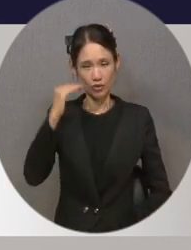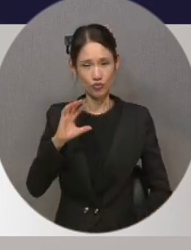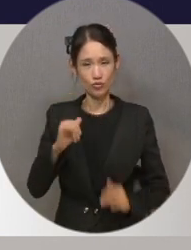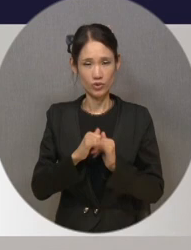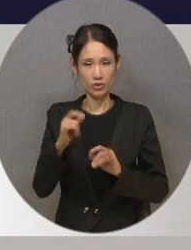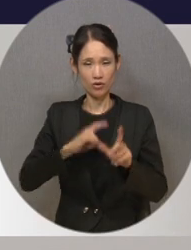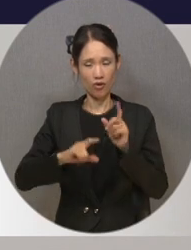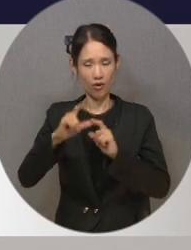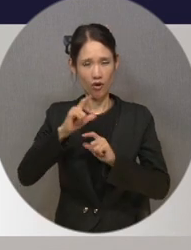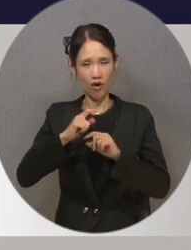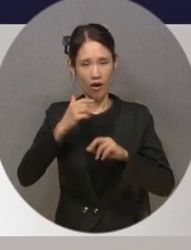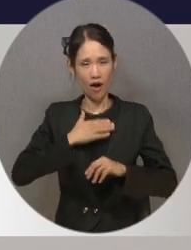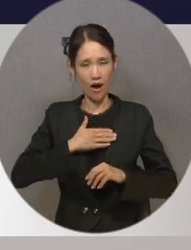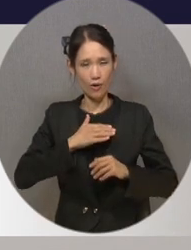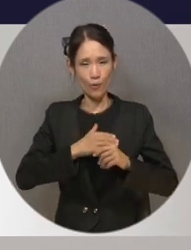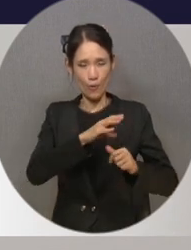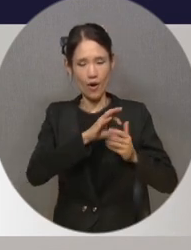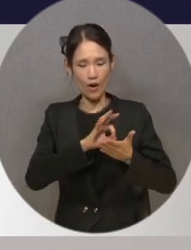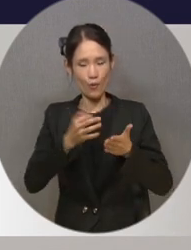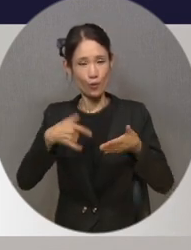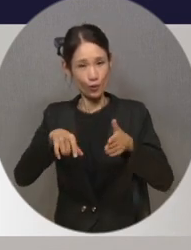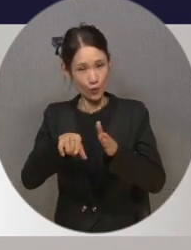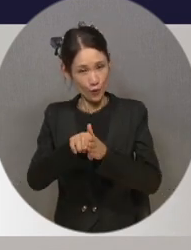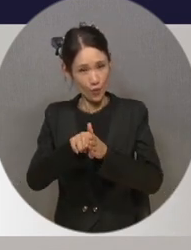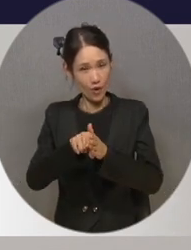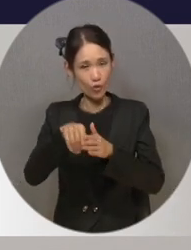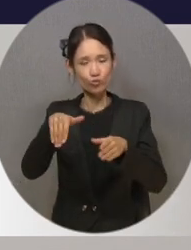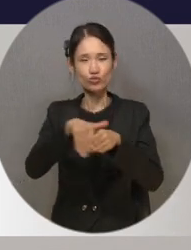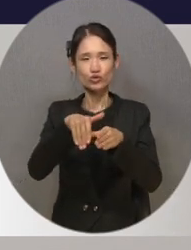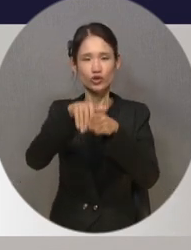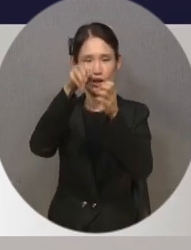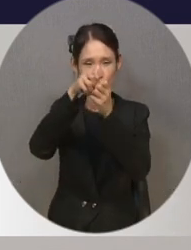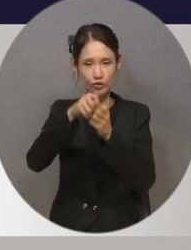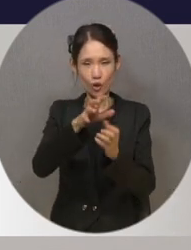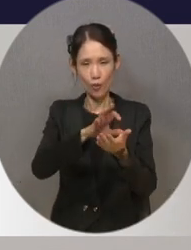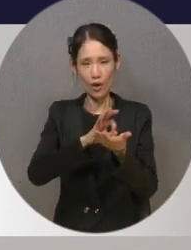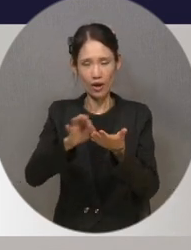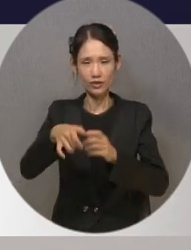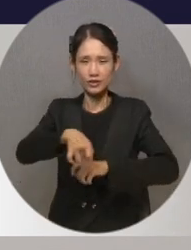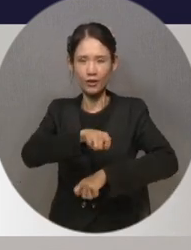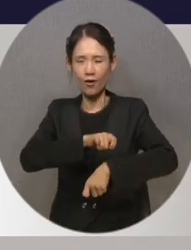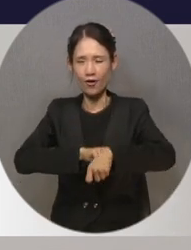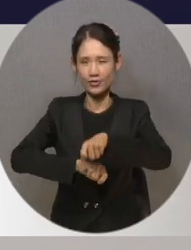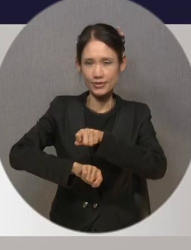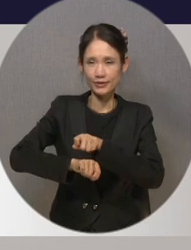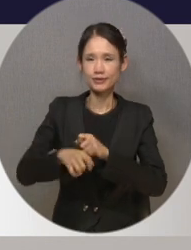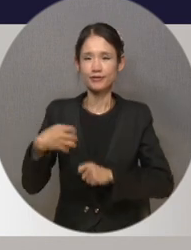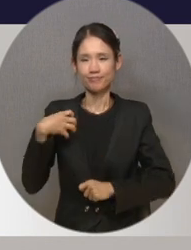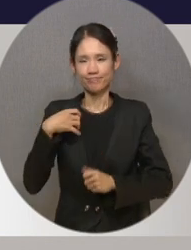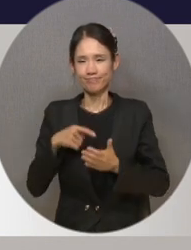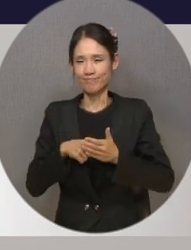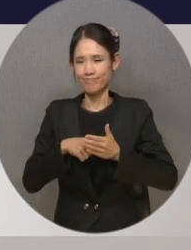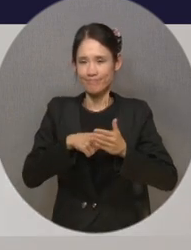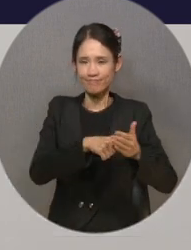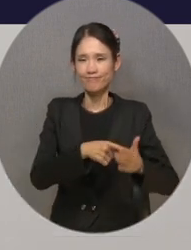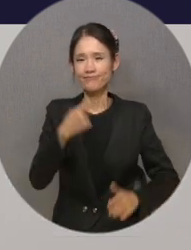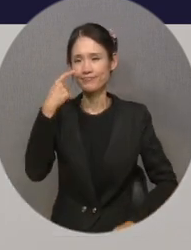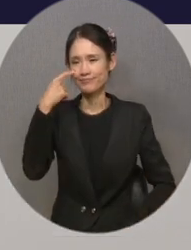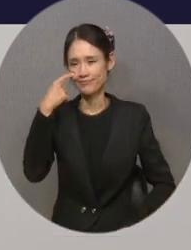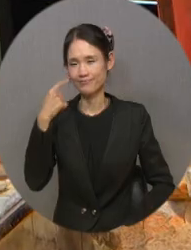더 알고 활용할 수 있게끔 문화유산은 활용에 적극적인 어떤 역할을 추진해 나갈 것으로